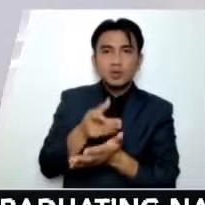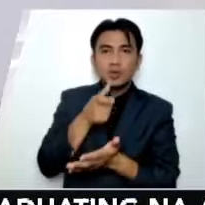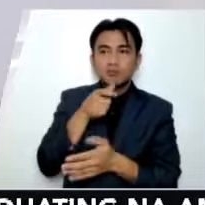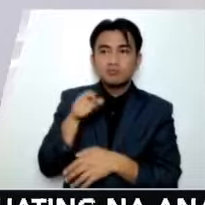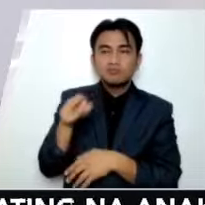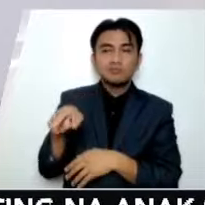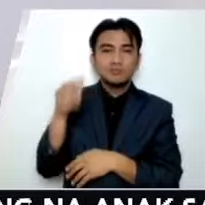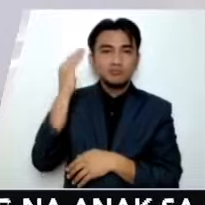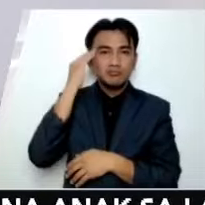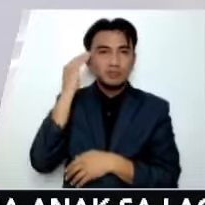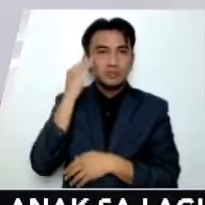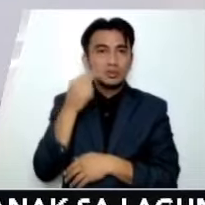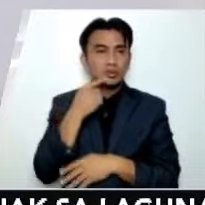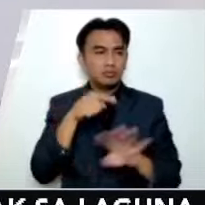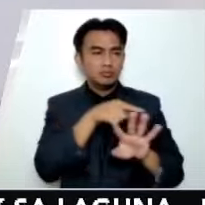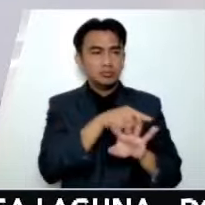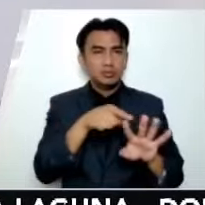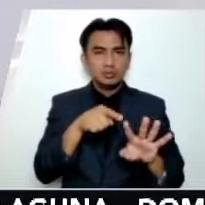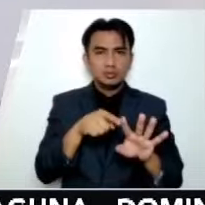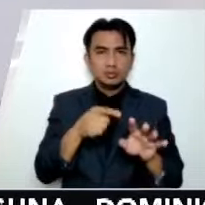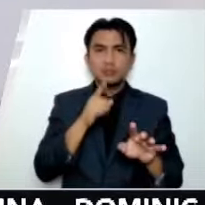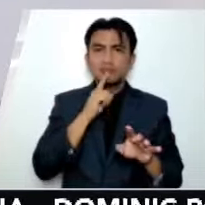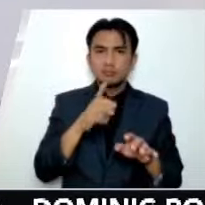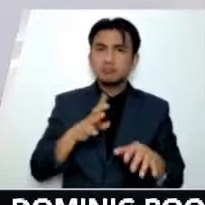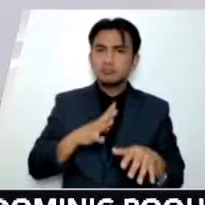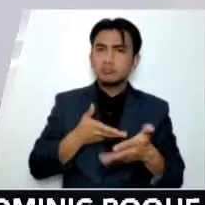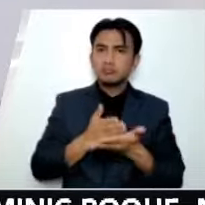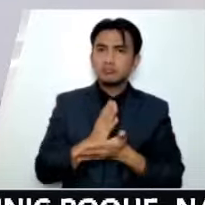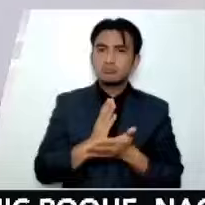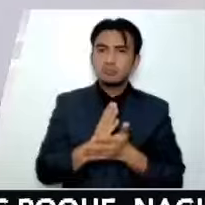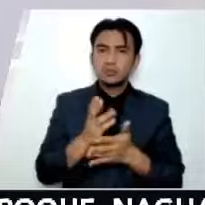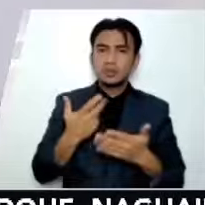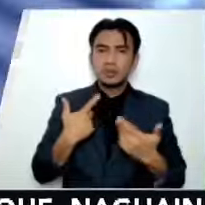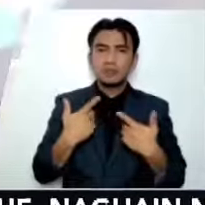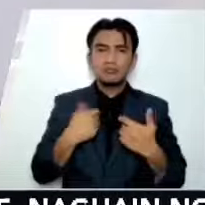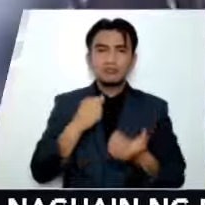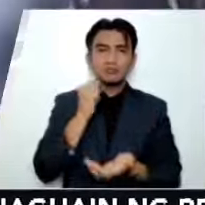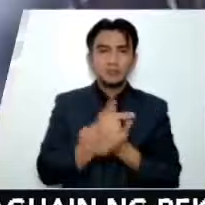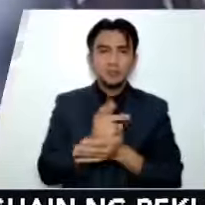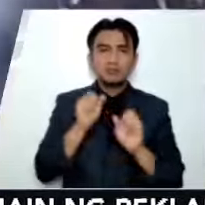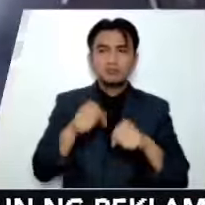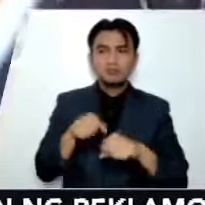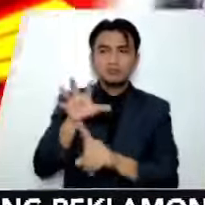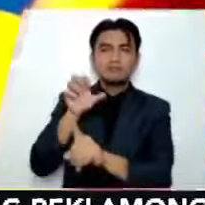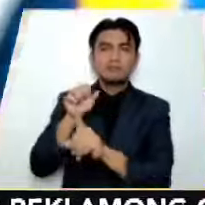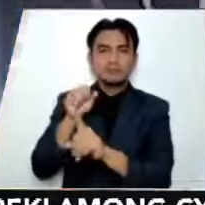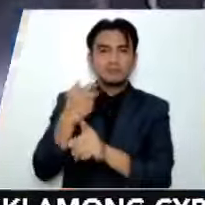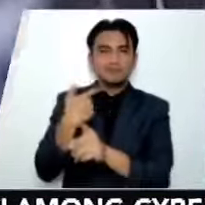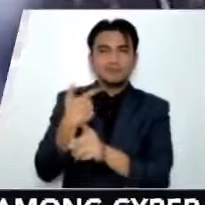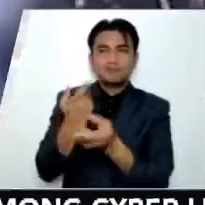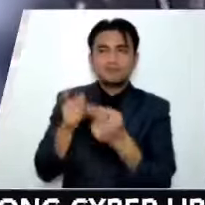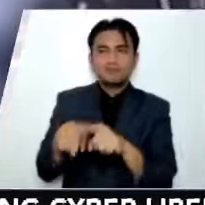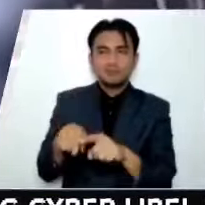ng mga suspect, lehitimo ang operasyon nila. May report si Salima Refran.